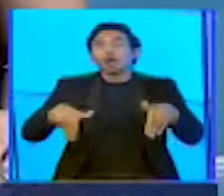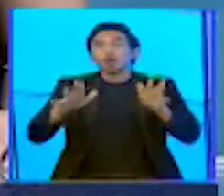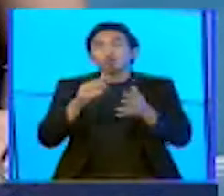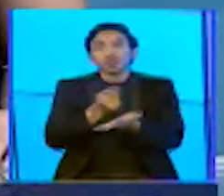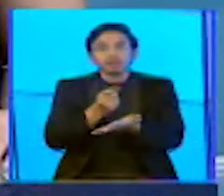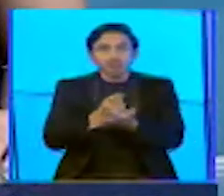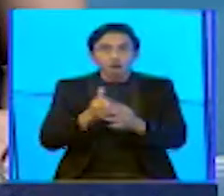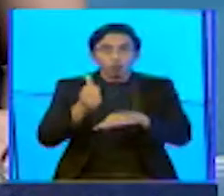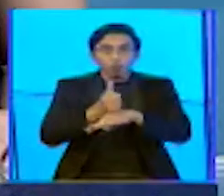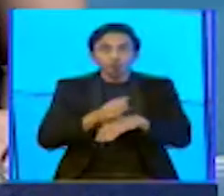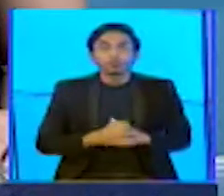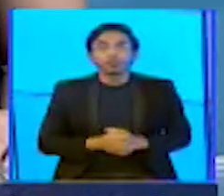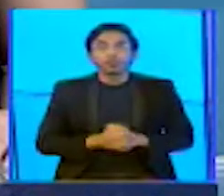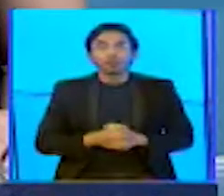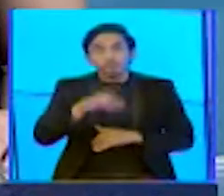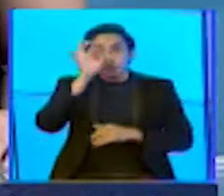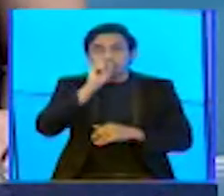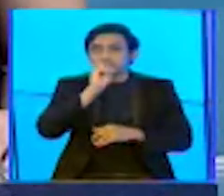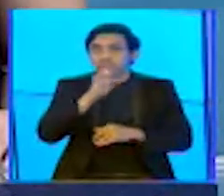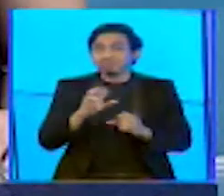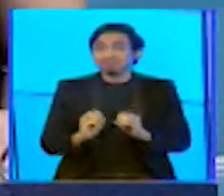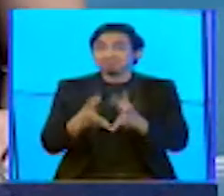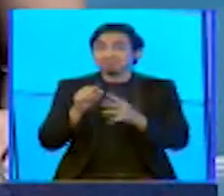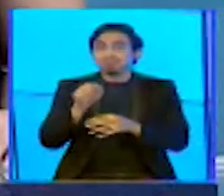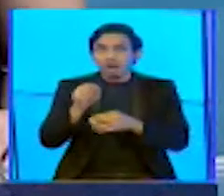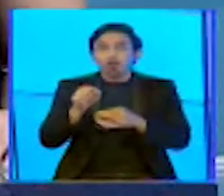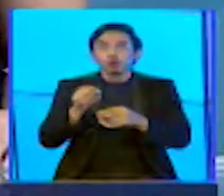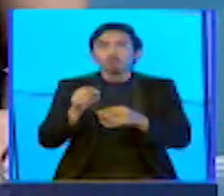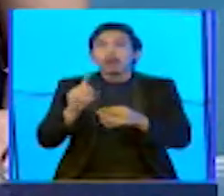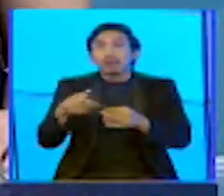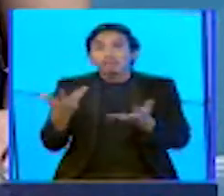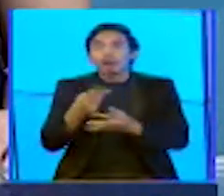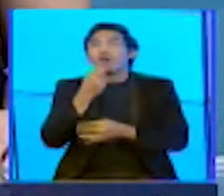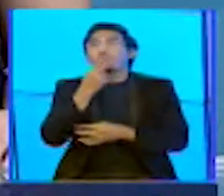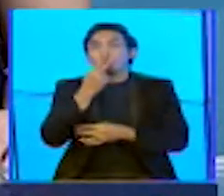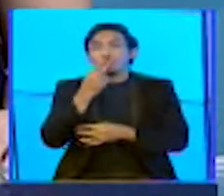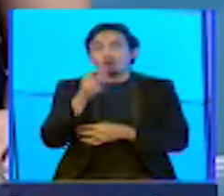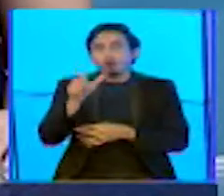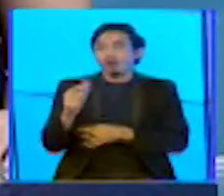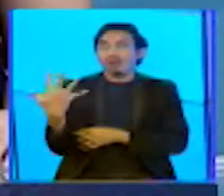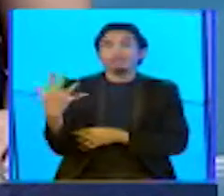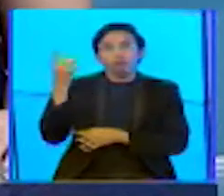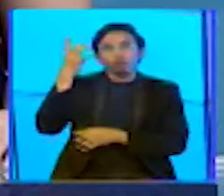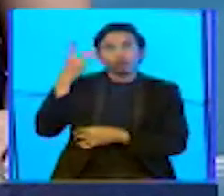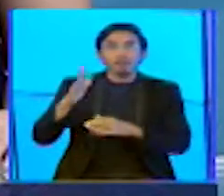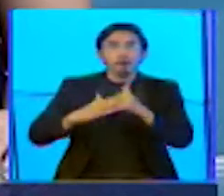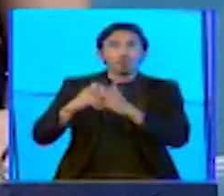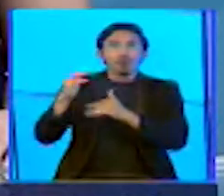Polisi menyebut nyala api terbuka atau open flame yang berasal dari rokok kelima tukang bangunan menjadi penyebab utama